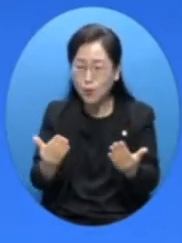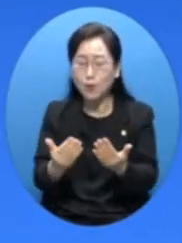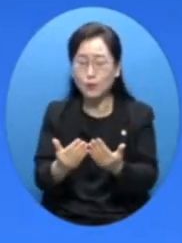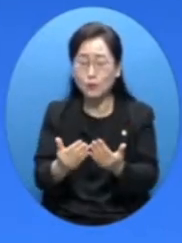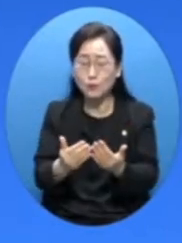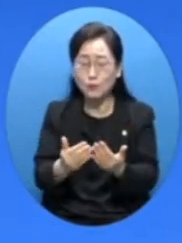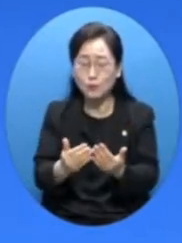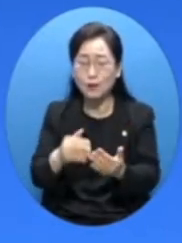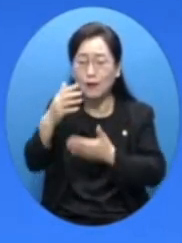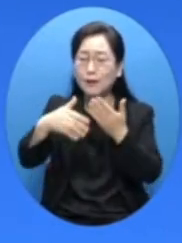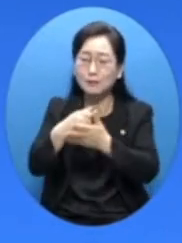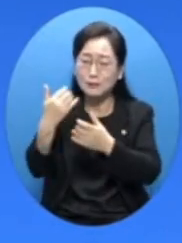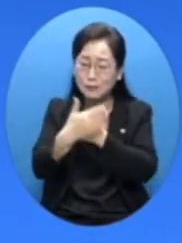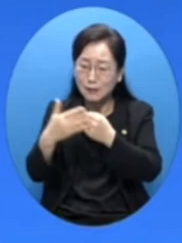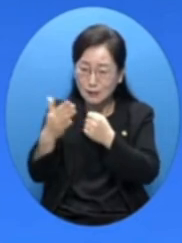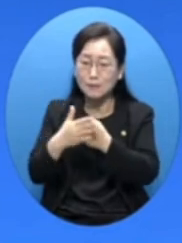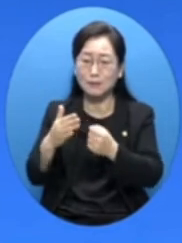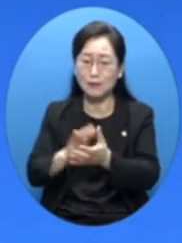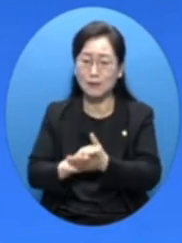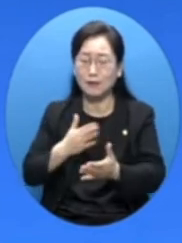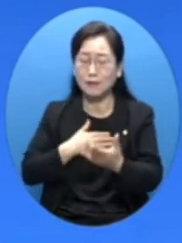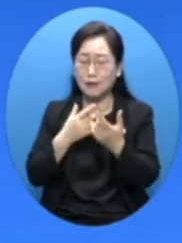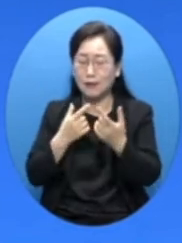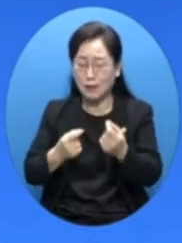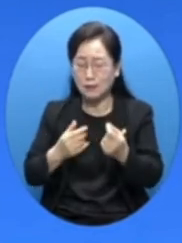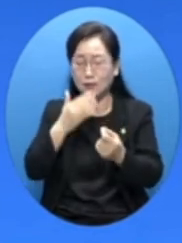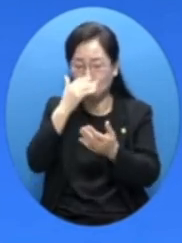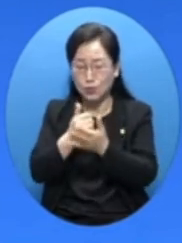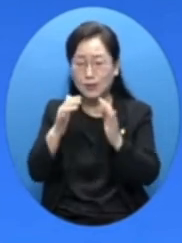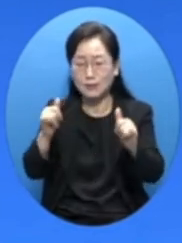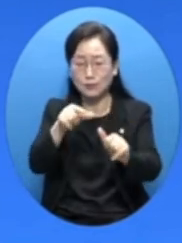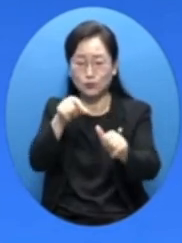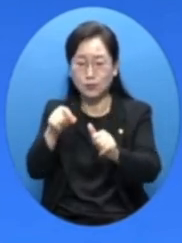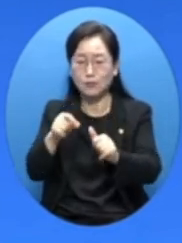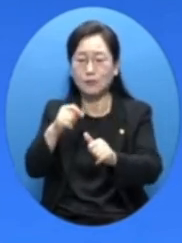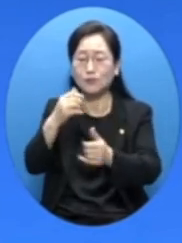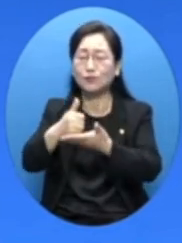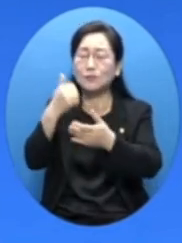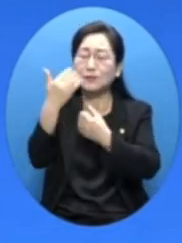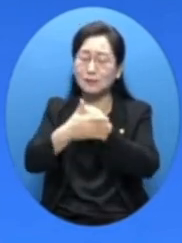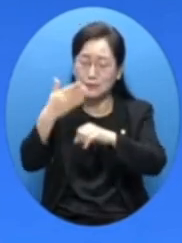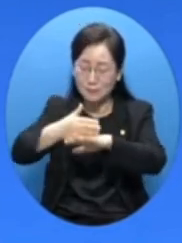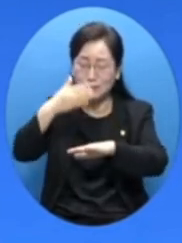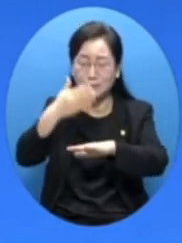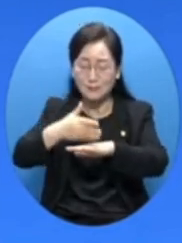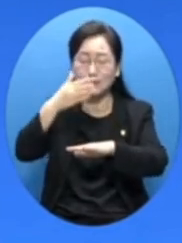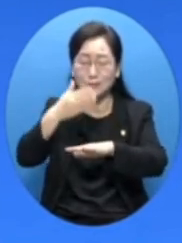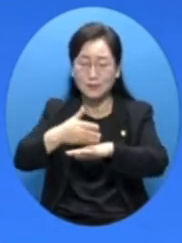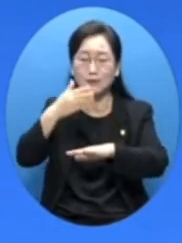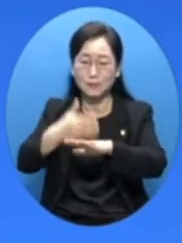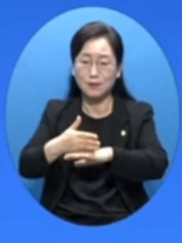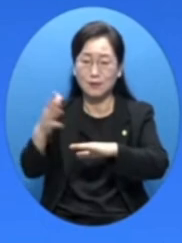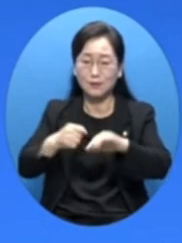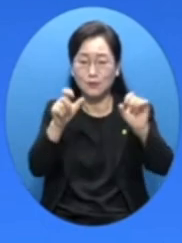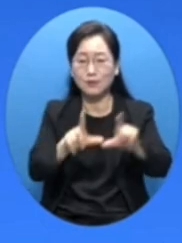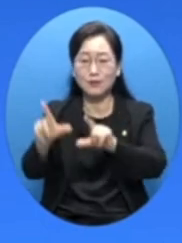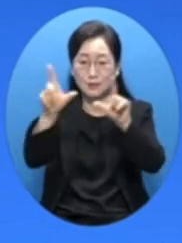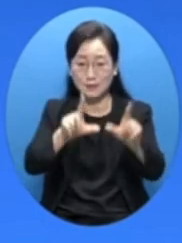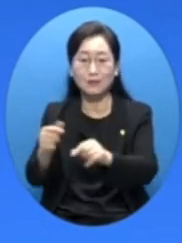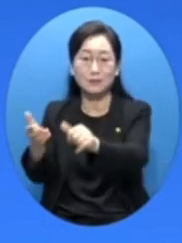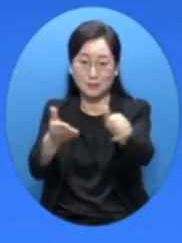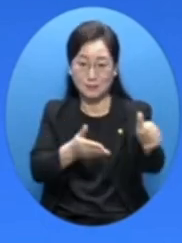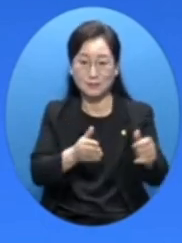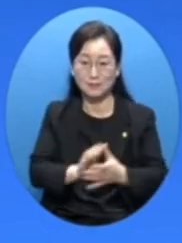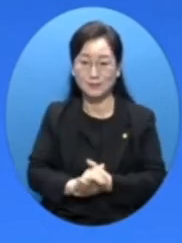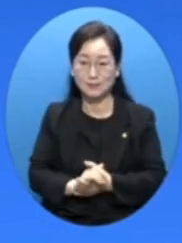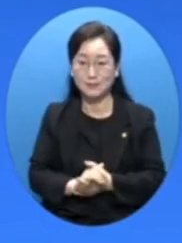주님의 은혜입니다. 나 같은 죄인을 살리신 주님의 은혜에 감사하고 또 감사하고 또 감사하며 살아가는 여러분 모두가 되어야 할